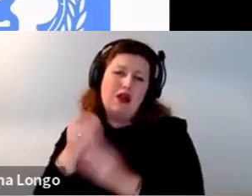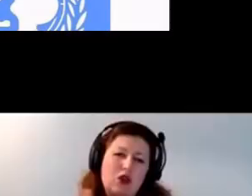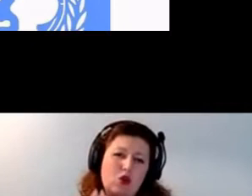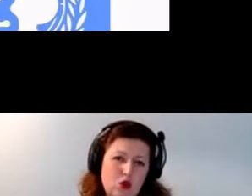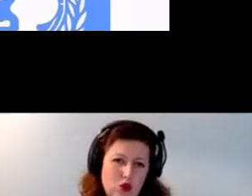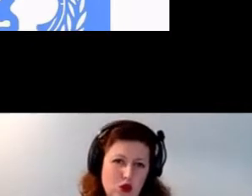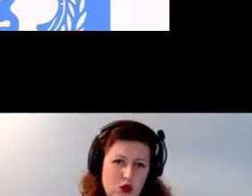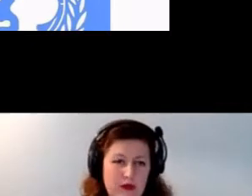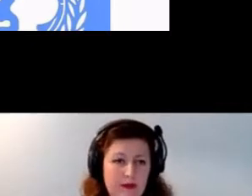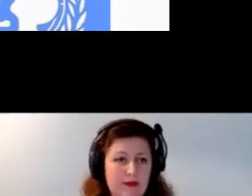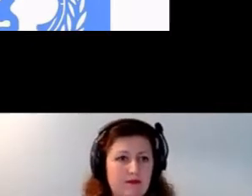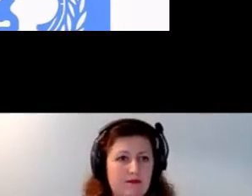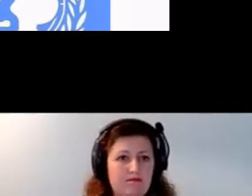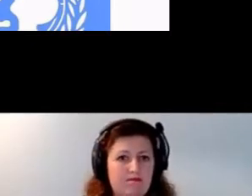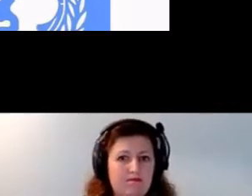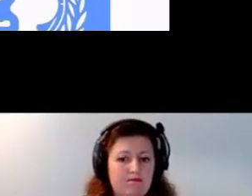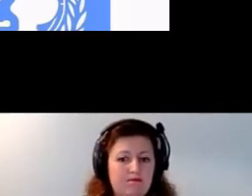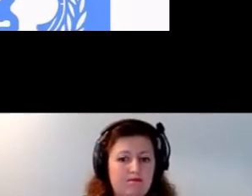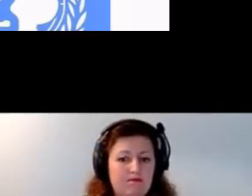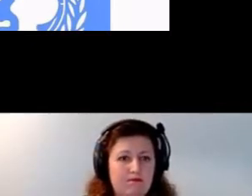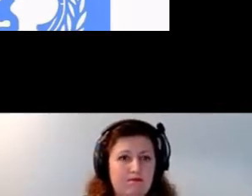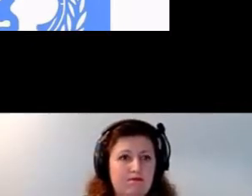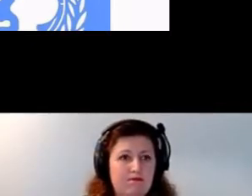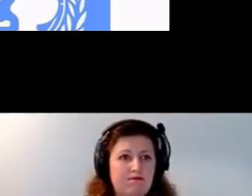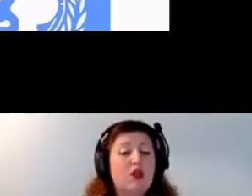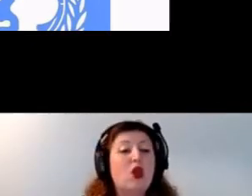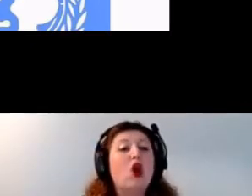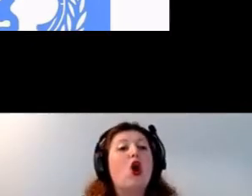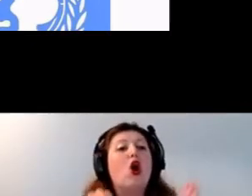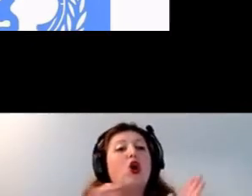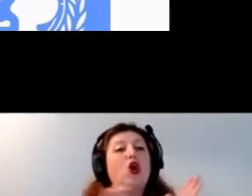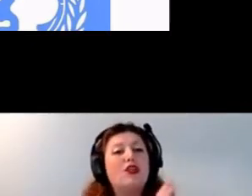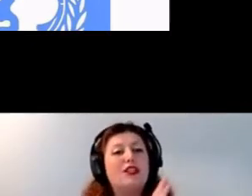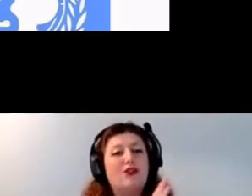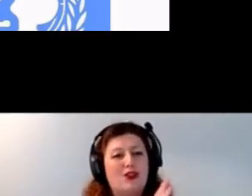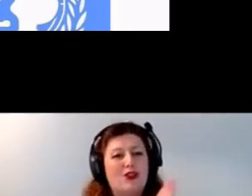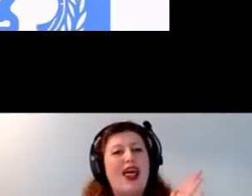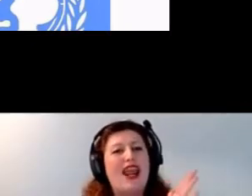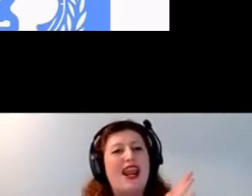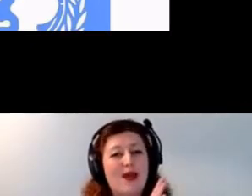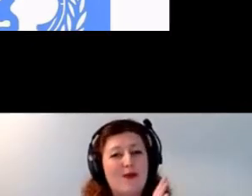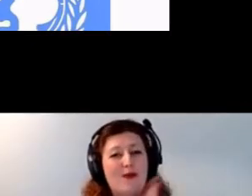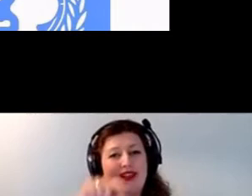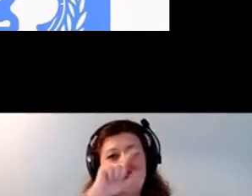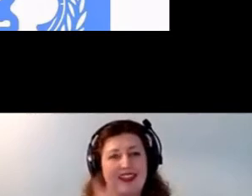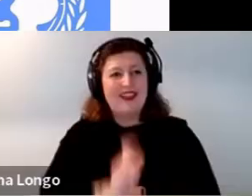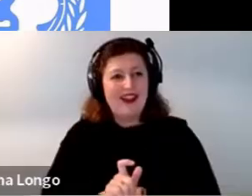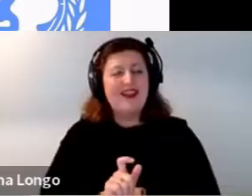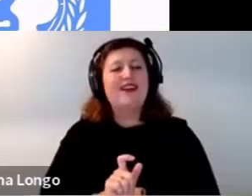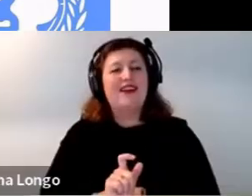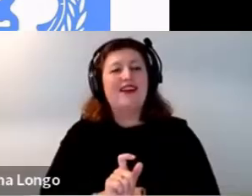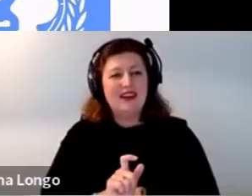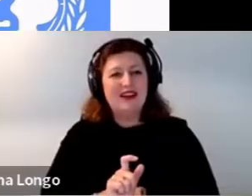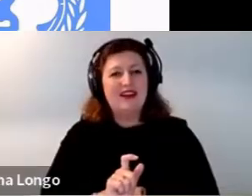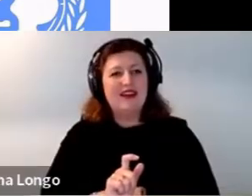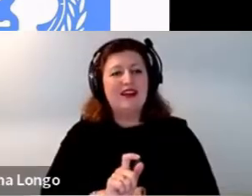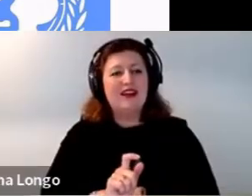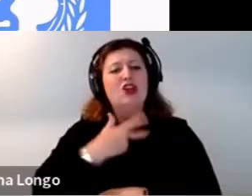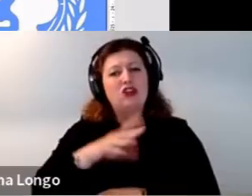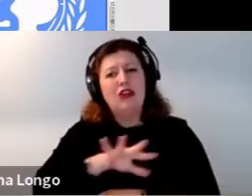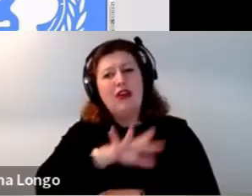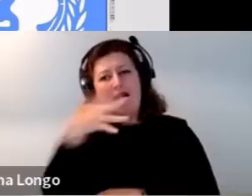Oltre alla Costituzione della Repubblica Italiana, vediamo quali sono gli strumenti di tutela